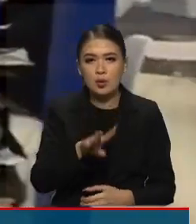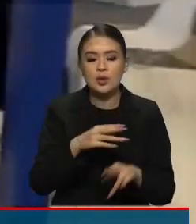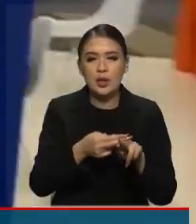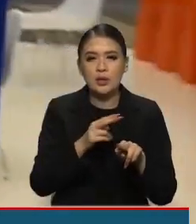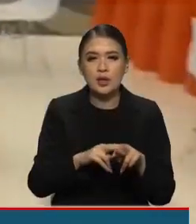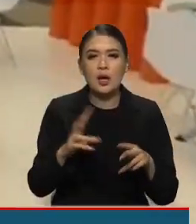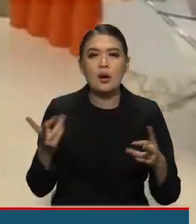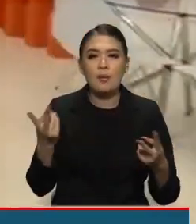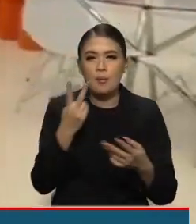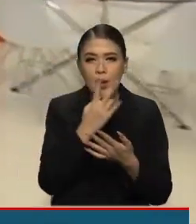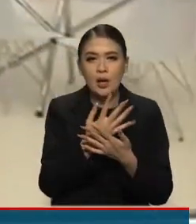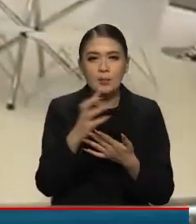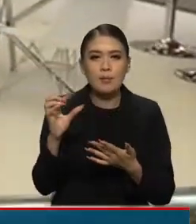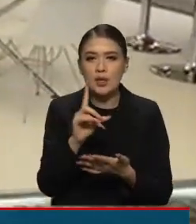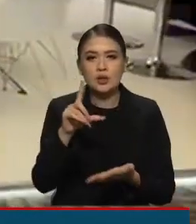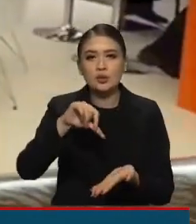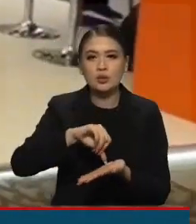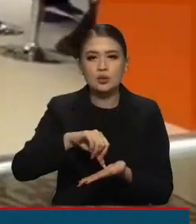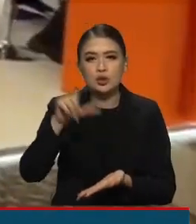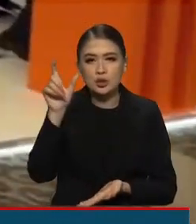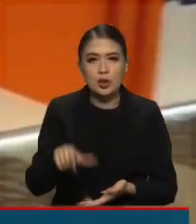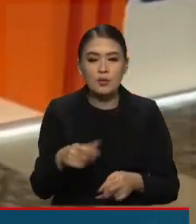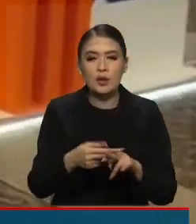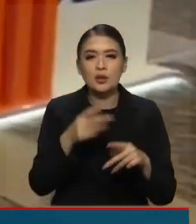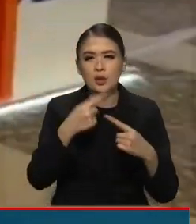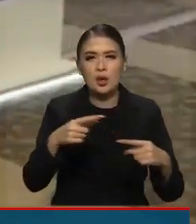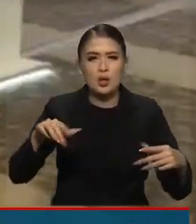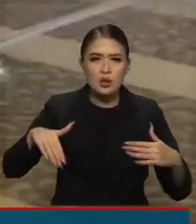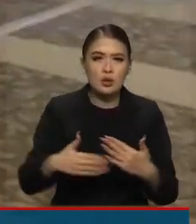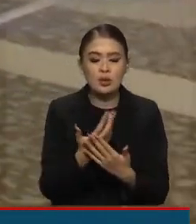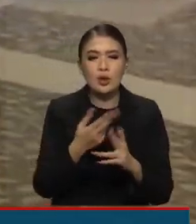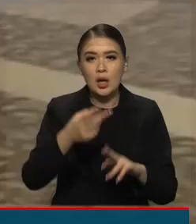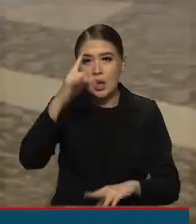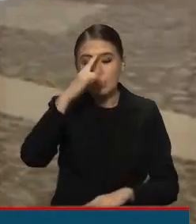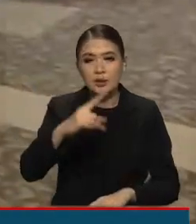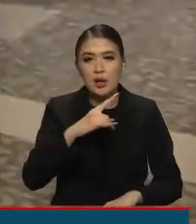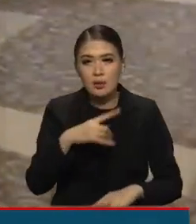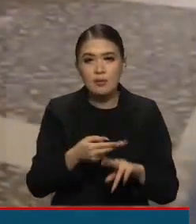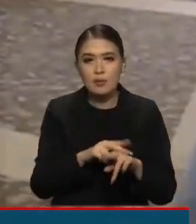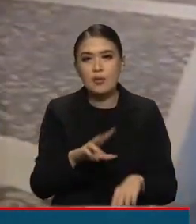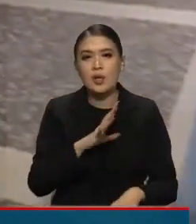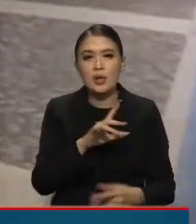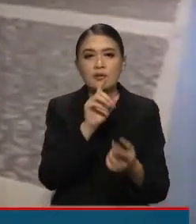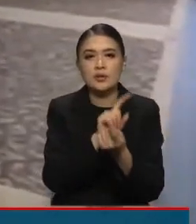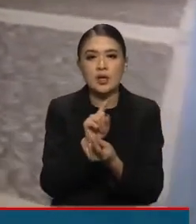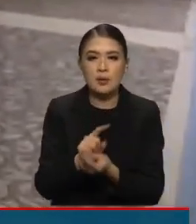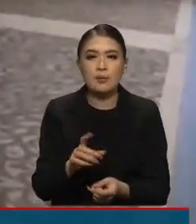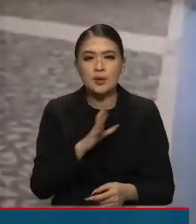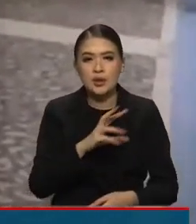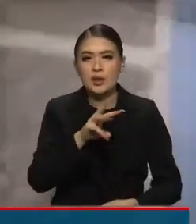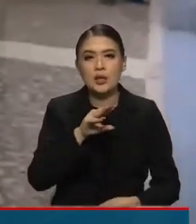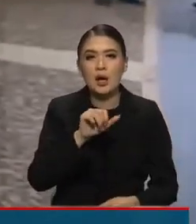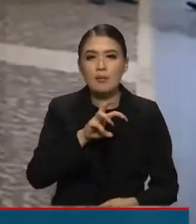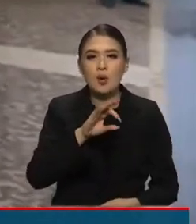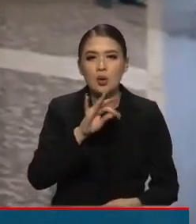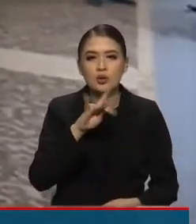по декларациям без участия должностного лица и другие новинки. Наряду с этим делегация Казахстана провела встречу с представителями